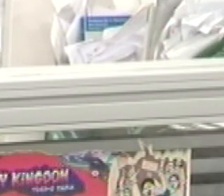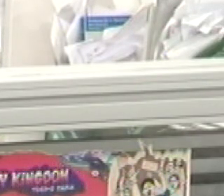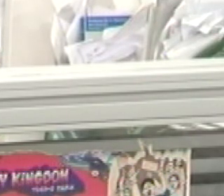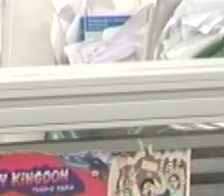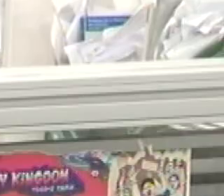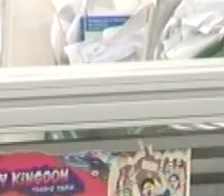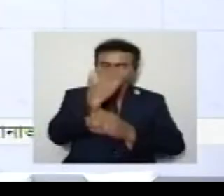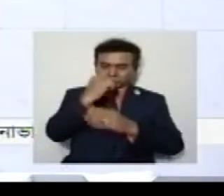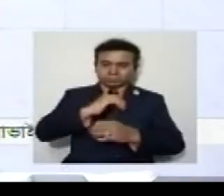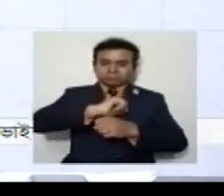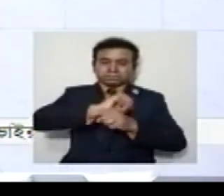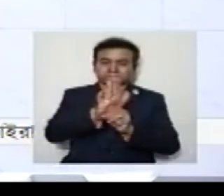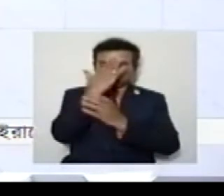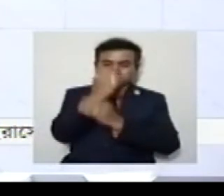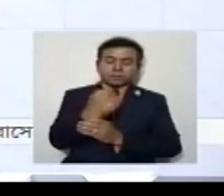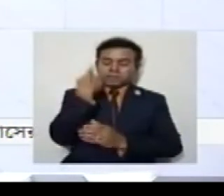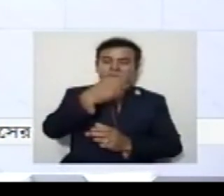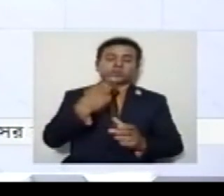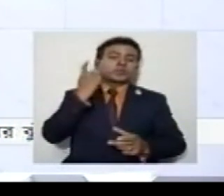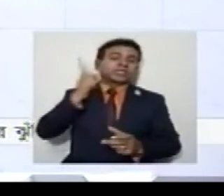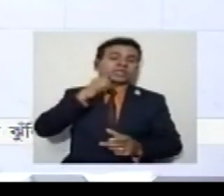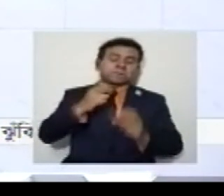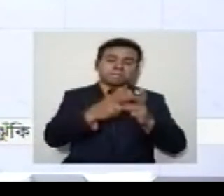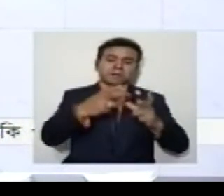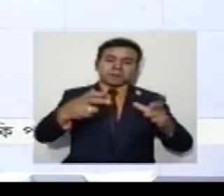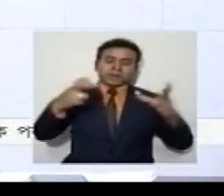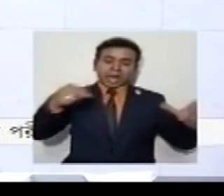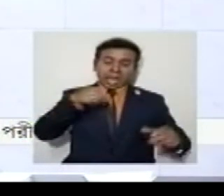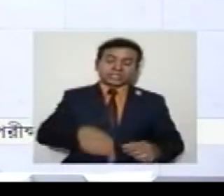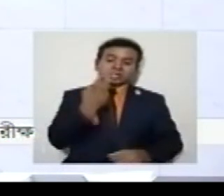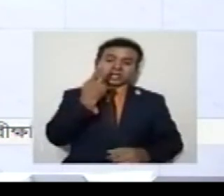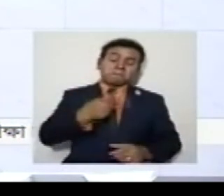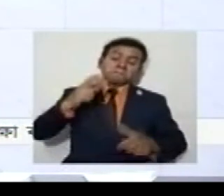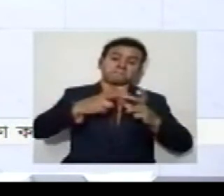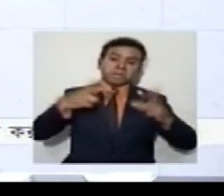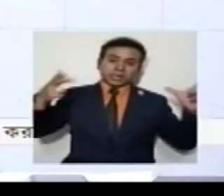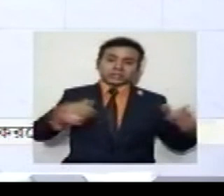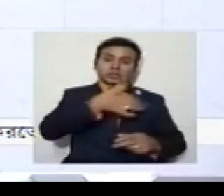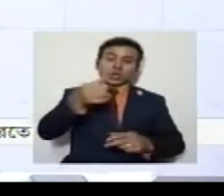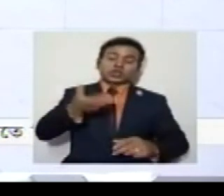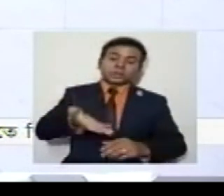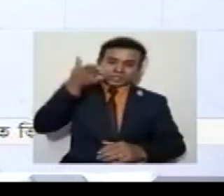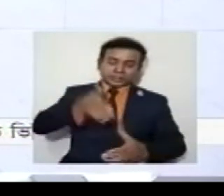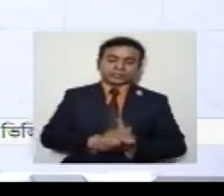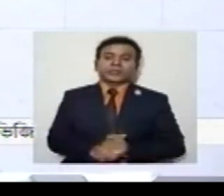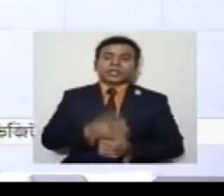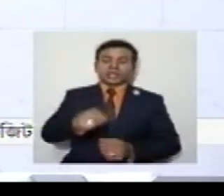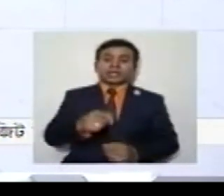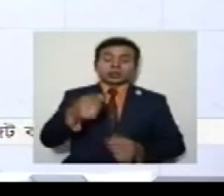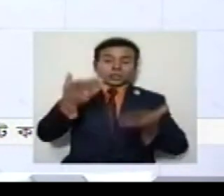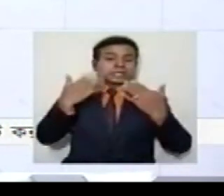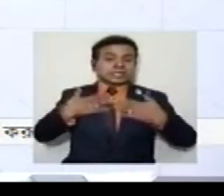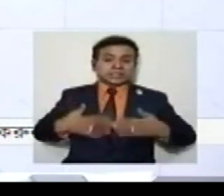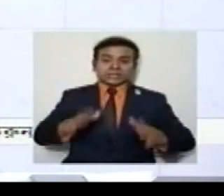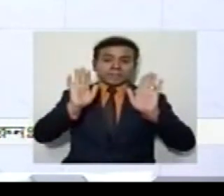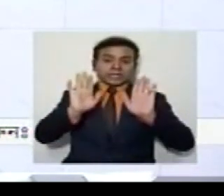জন। তরতর আমাদের করোনা পজিটিভ রোগী আমাদের শনাক্ত বেশি হচ্ছে এবং আজকে সর্বাধিক হয়েছে। যদি আমরা এই নিয়মগুলো না মেনে